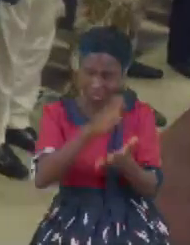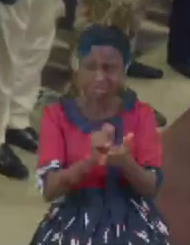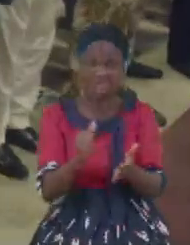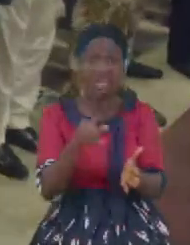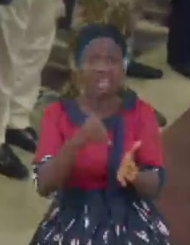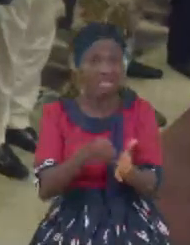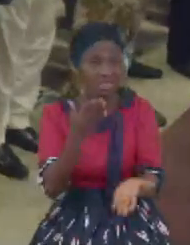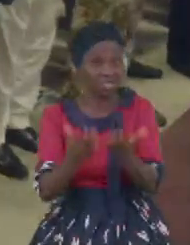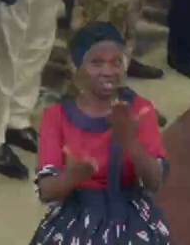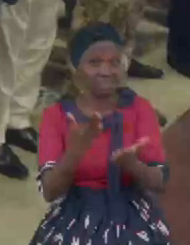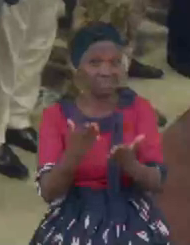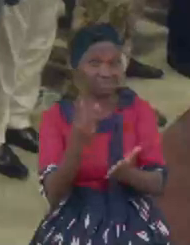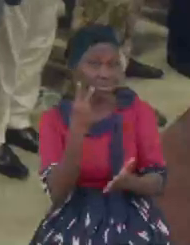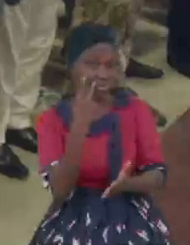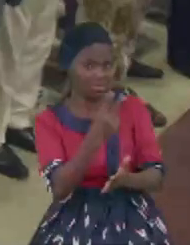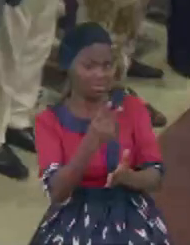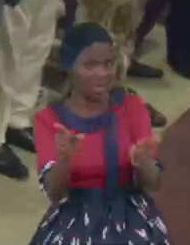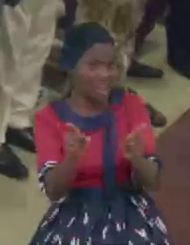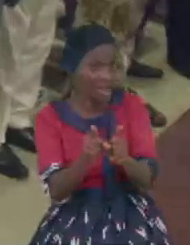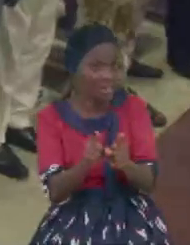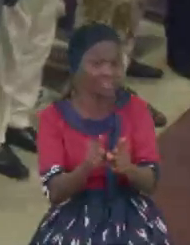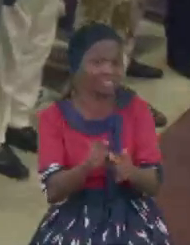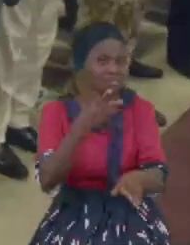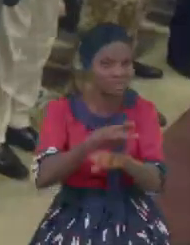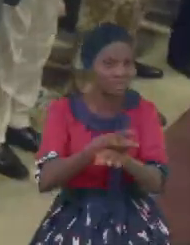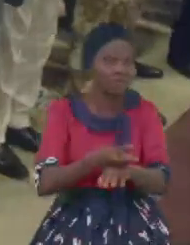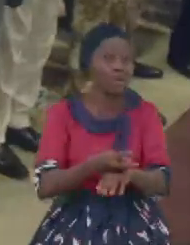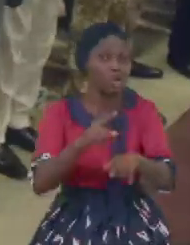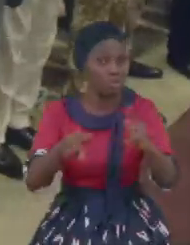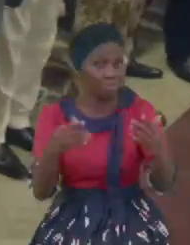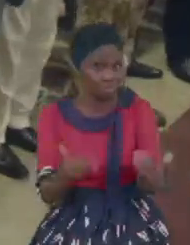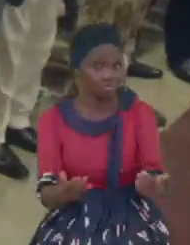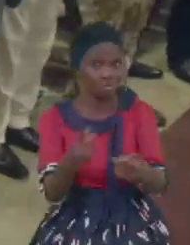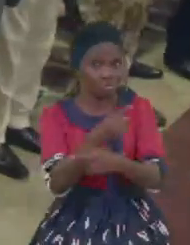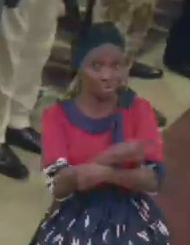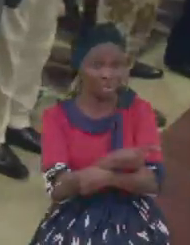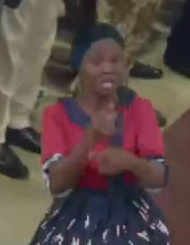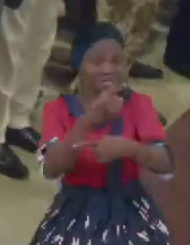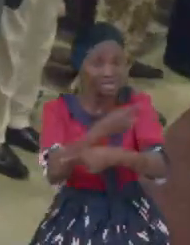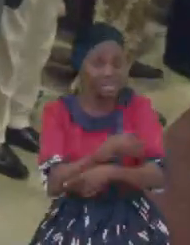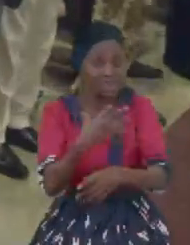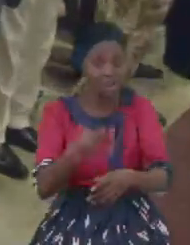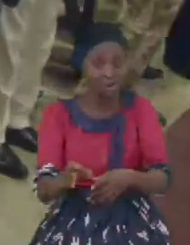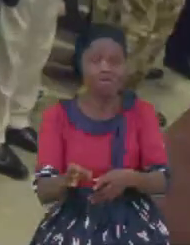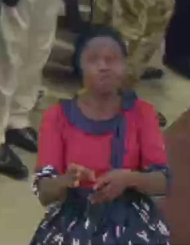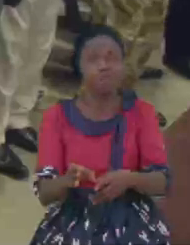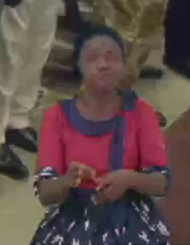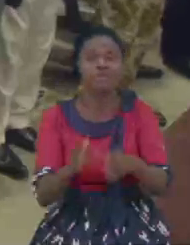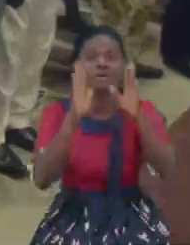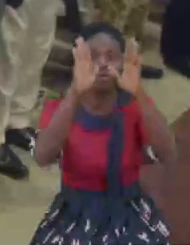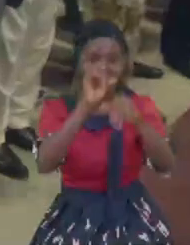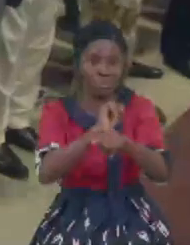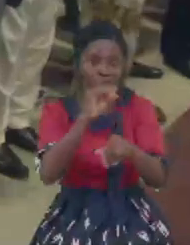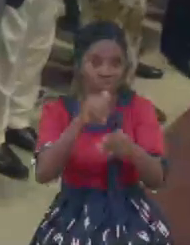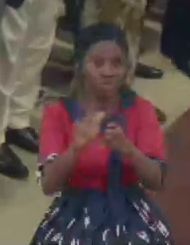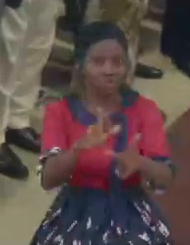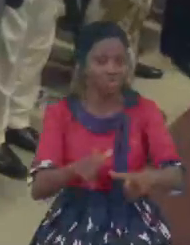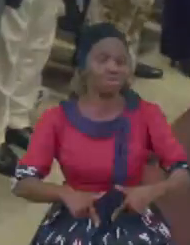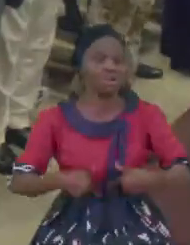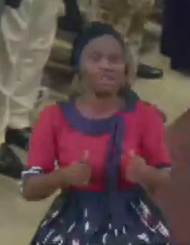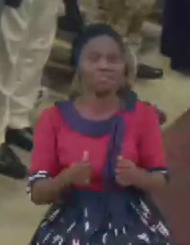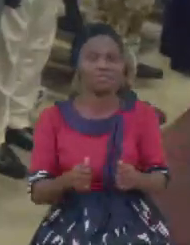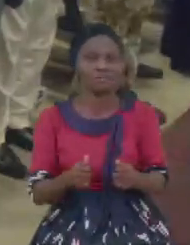sembler impossible, incroyable, ça peut sembler difficile, mais voici le jour. Ce jour, c'est le jour d'accomplissement